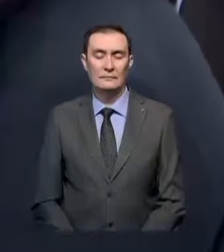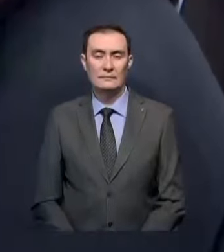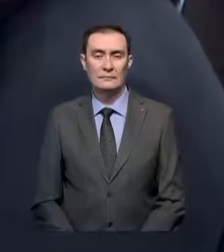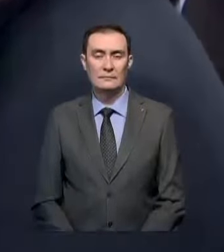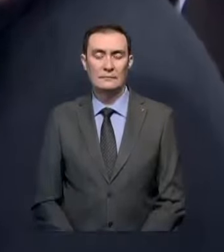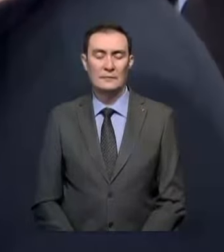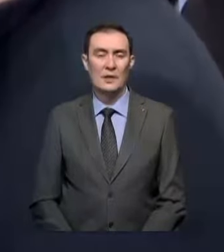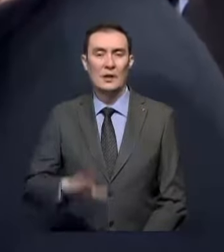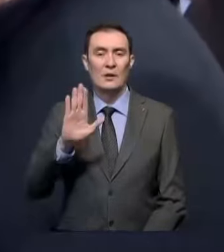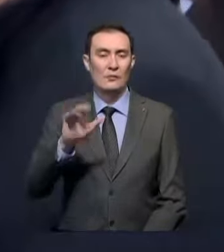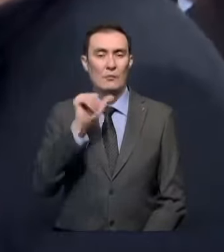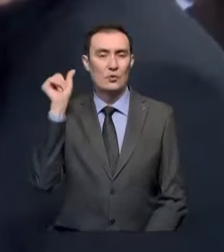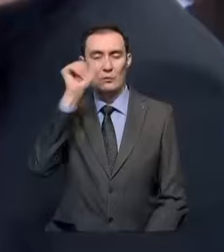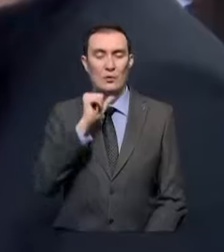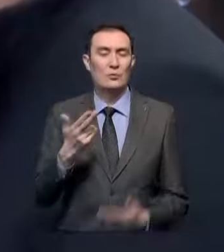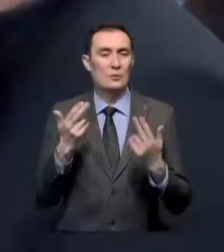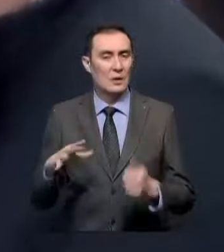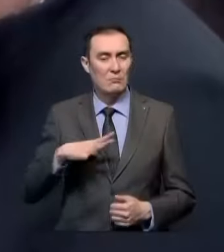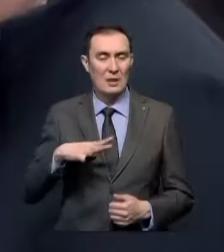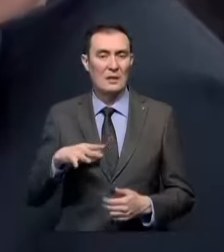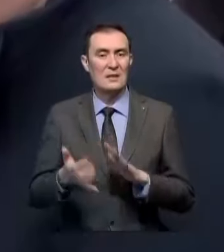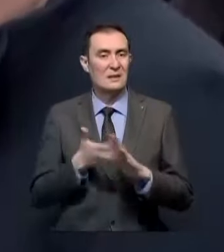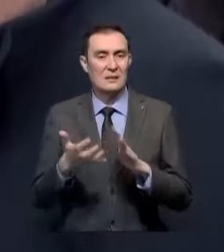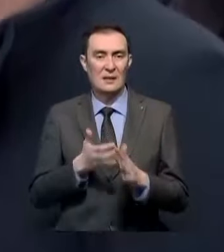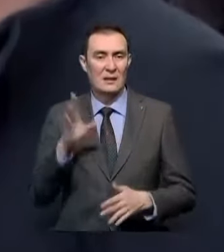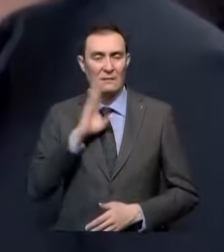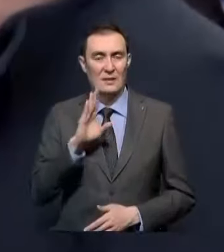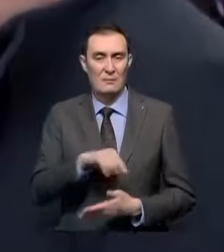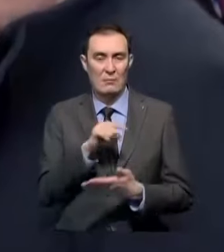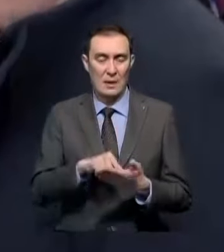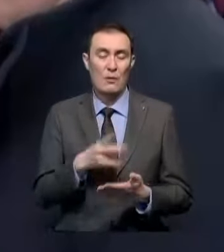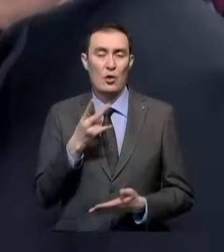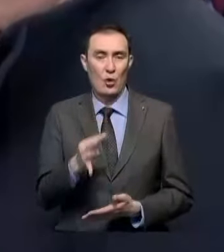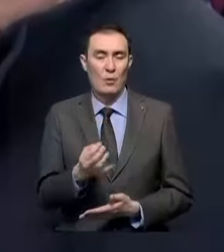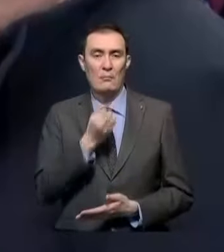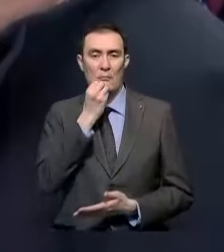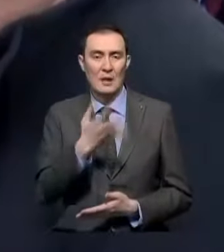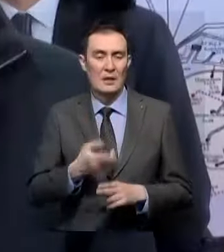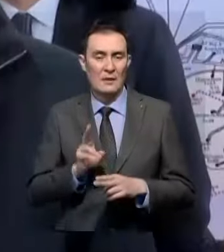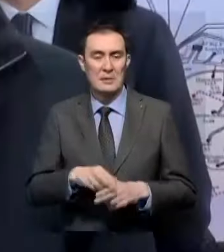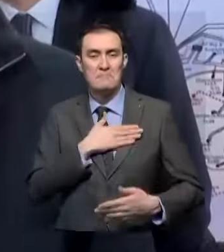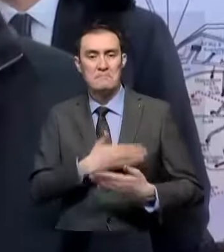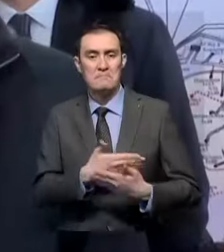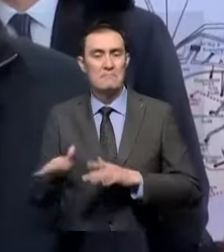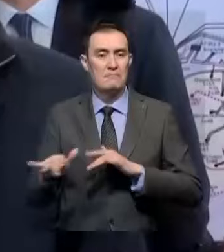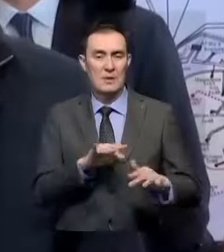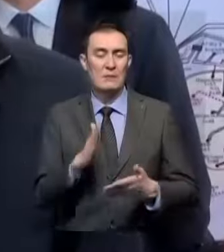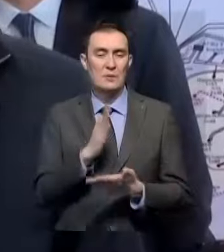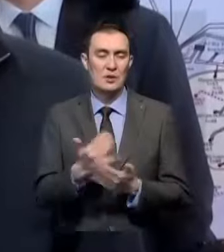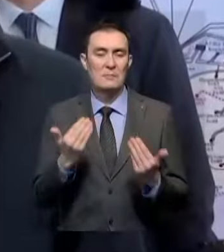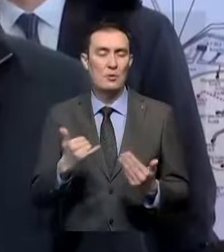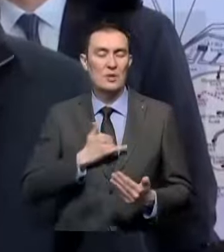В прошлом году были, конечно, проблемы серьезные с водой. Но вот благодаря этим мерам принятым есть определенный